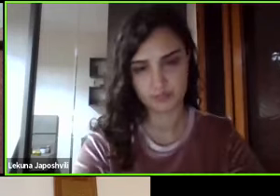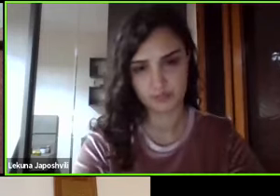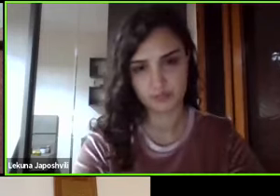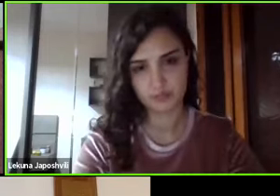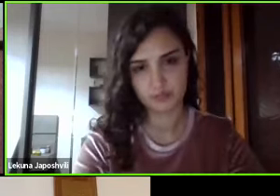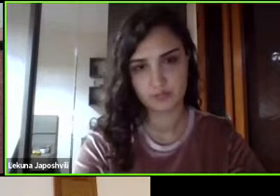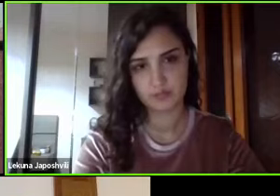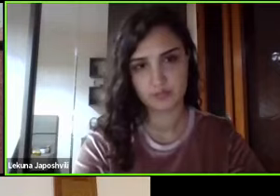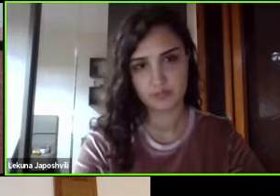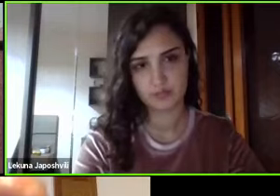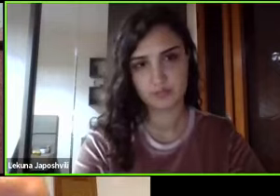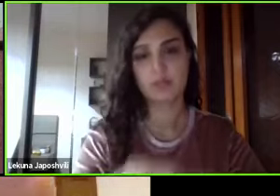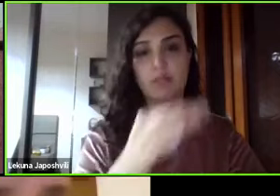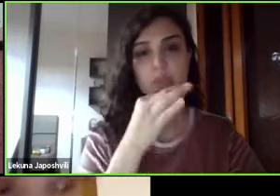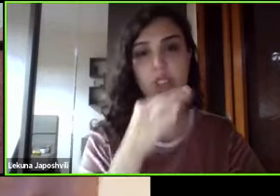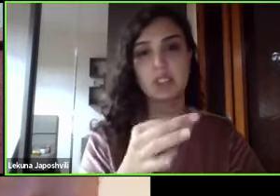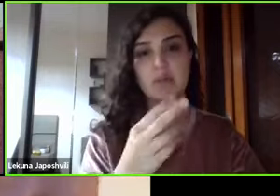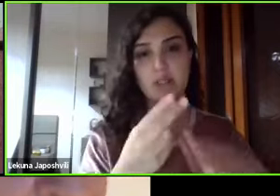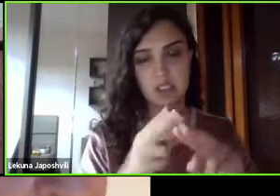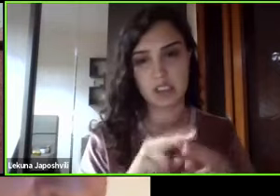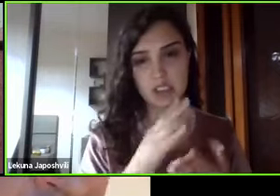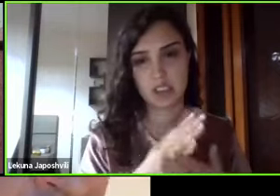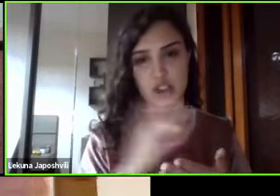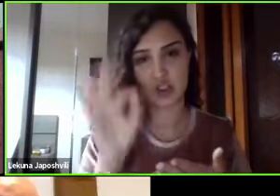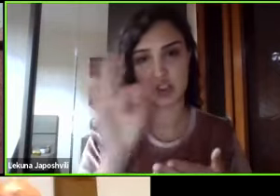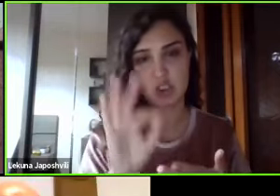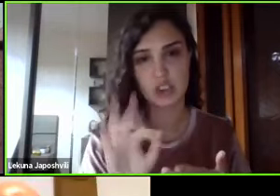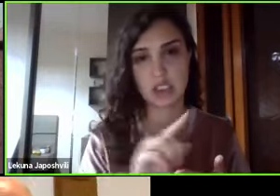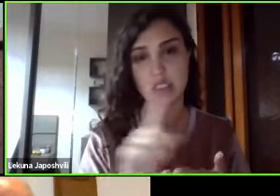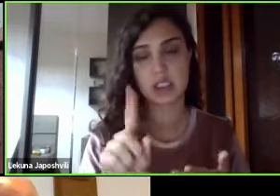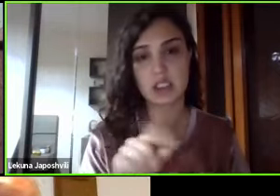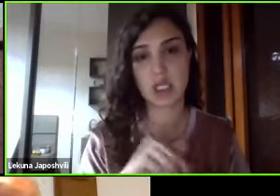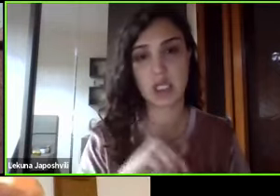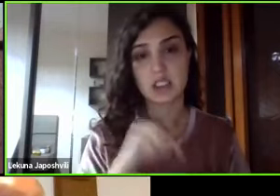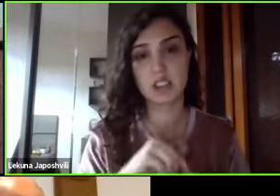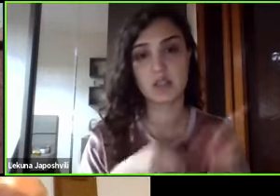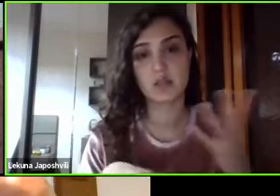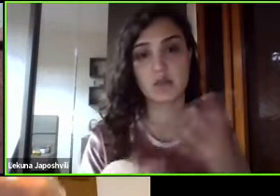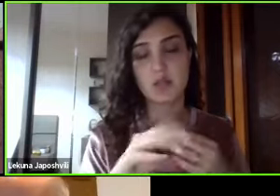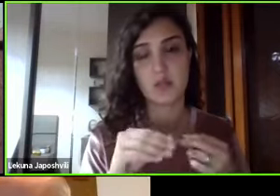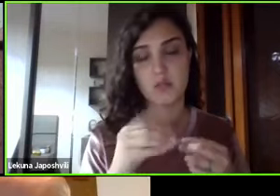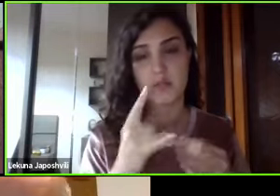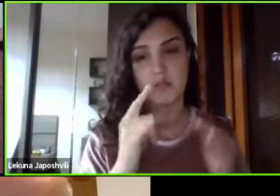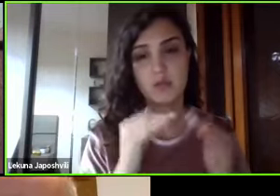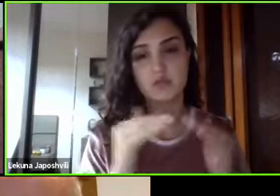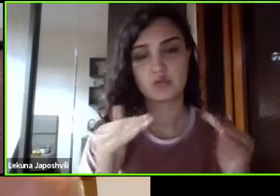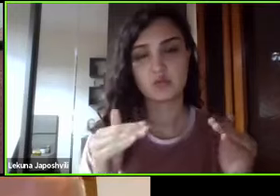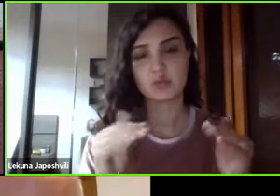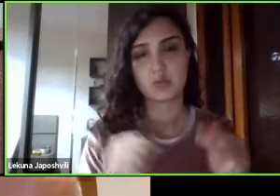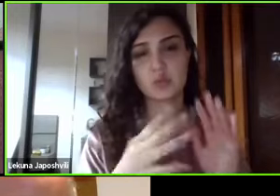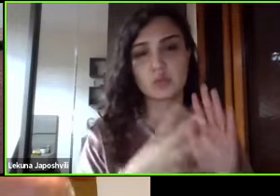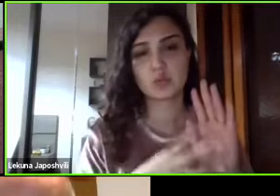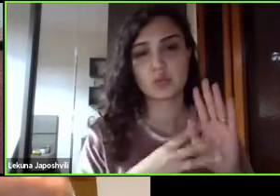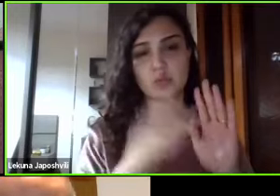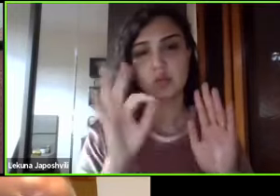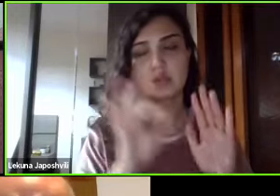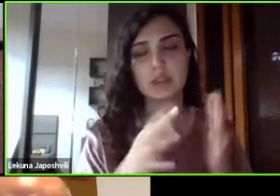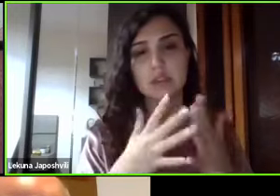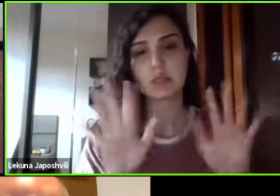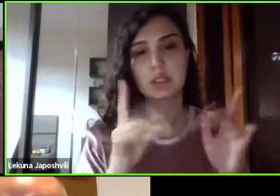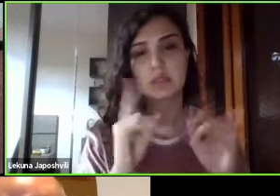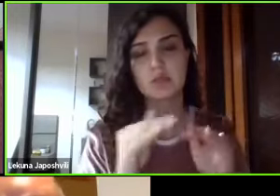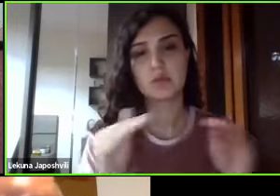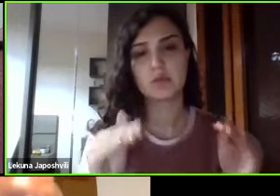გეტყვით, არის კლასიკა, ეს არის ხშირი, რასაც განიცდის ყველა ბავშვი, ალბათ შეიძლება ვთქვათ 90%-ზე მეტი ბავშვი